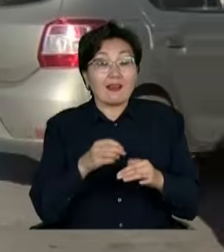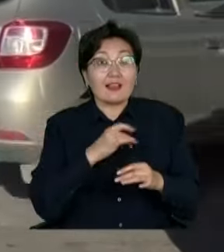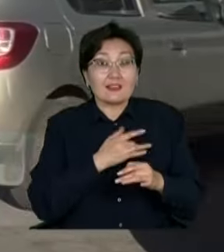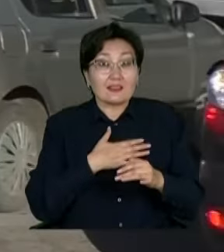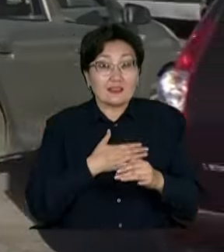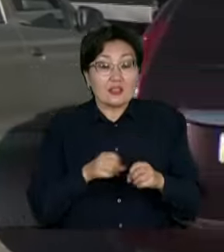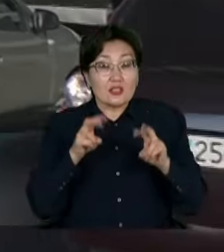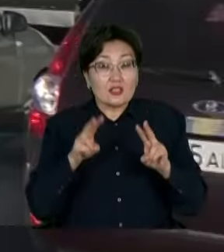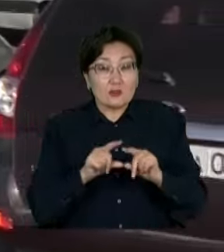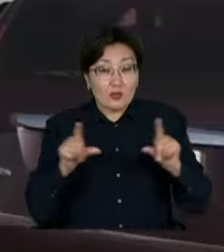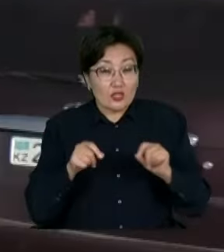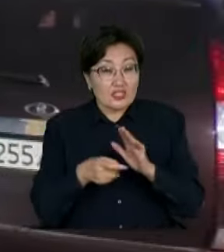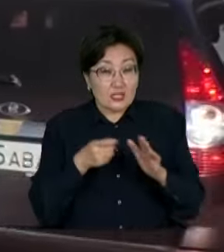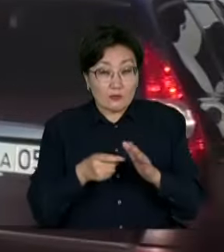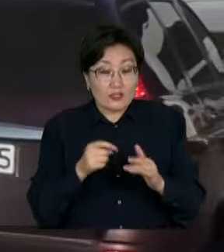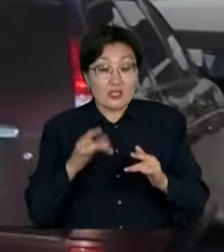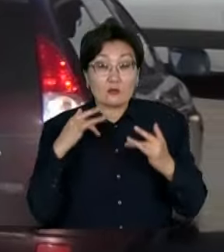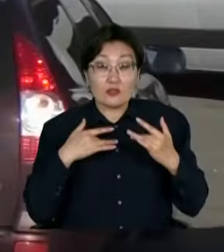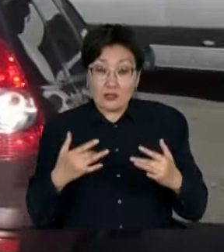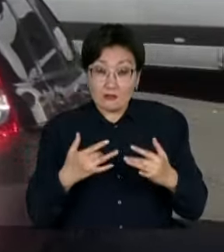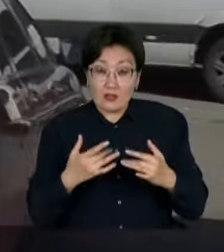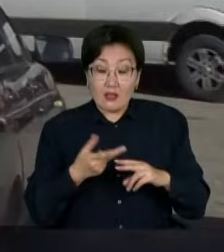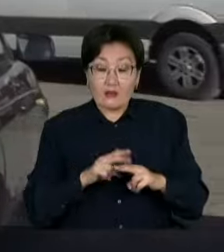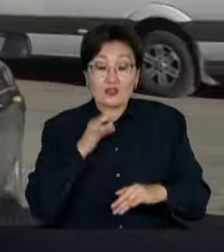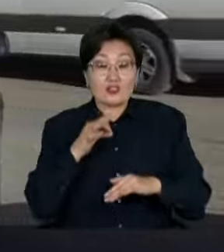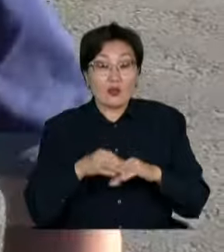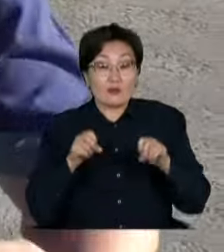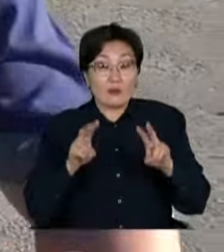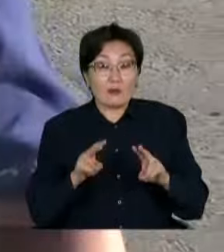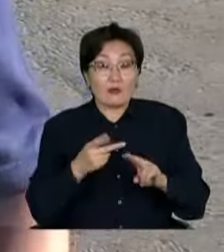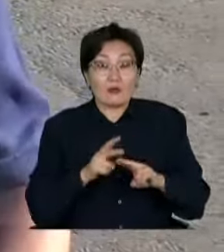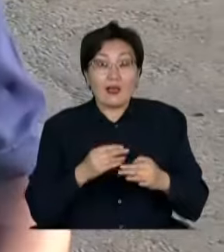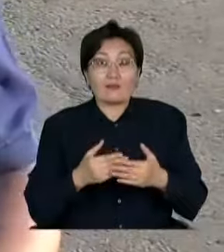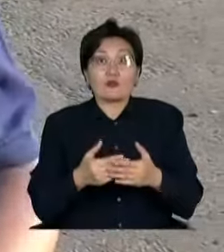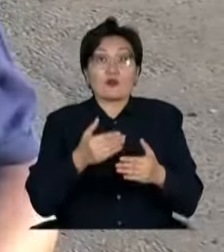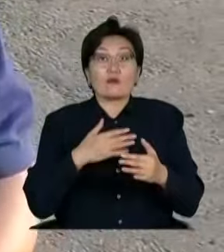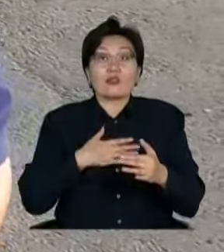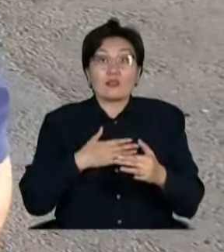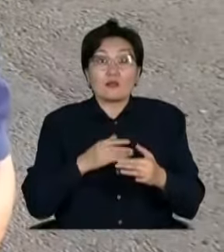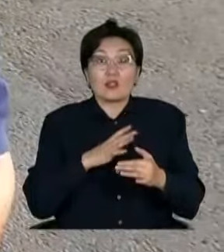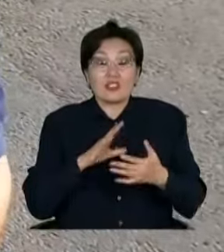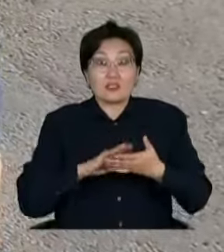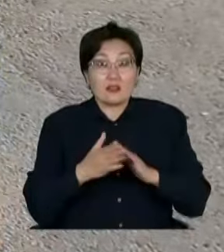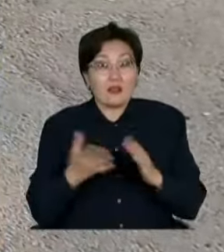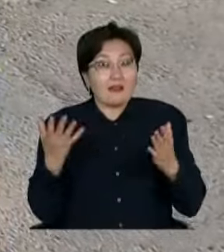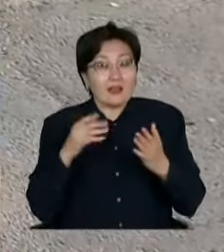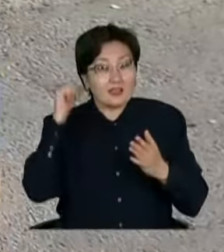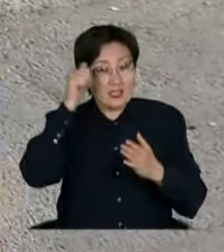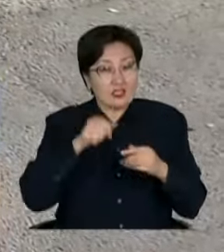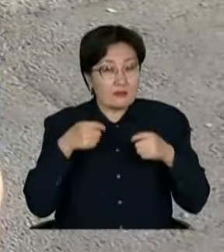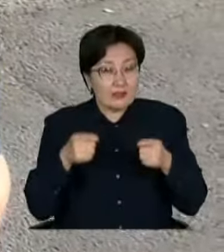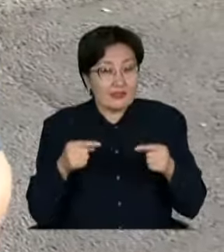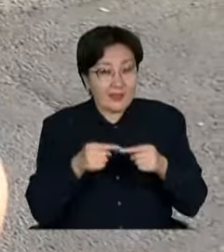құзырлы орган тексерсін деп отыр. Ал жауапты маман бұл маған дейін болған жағдай дейді. Бұл қай жылдары лақтысын мен айта алмаймын, қай жылы берілгенін деп